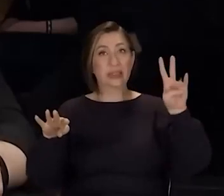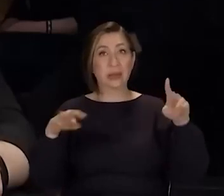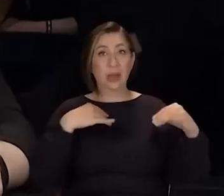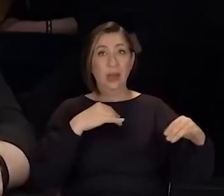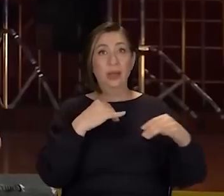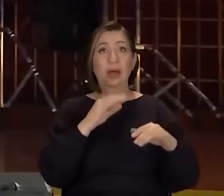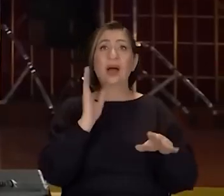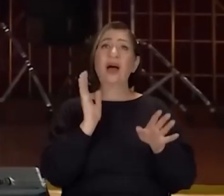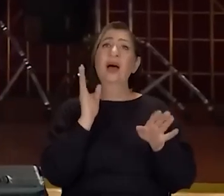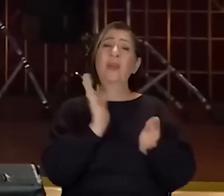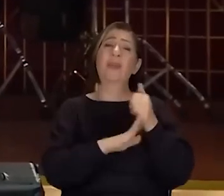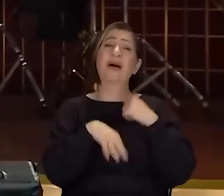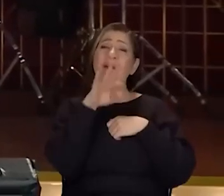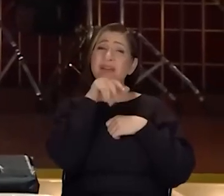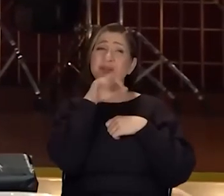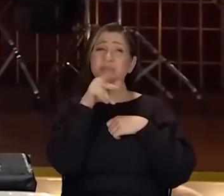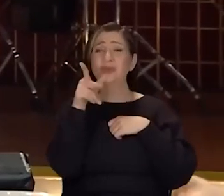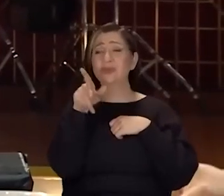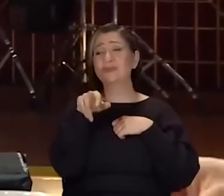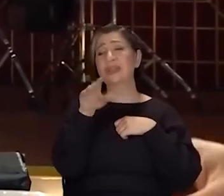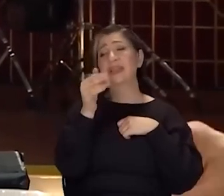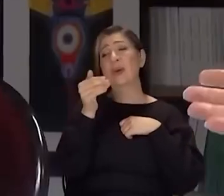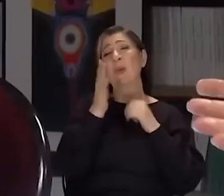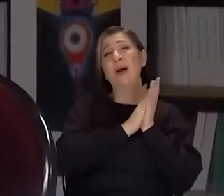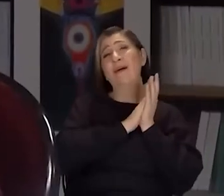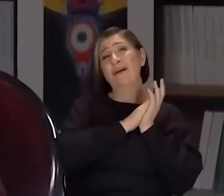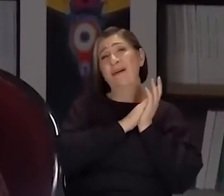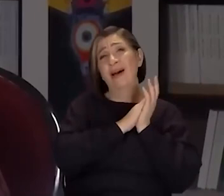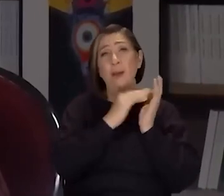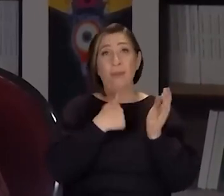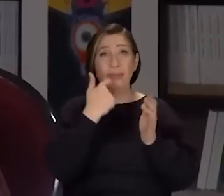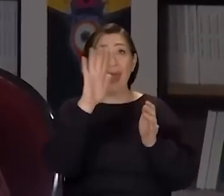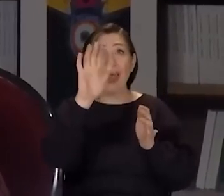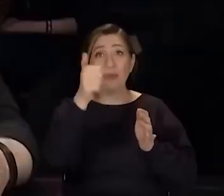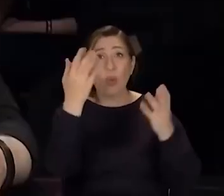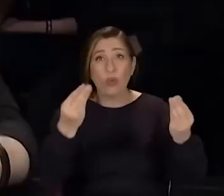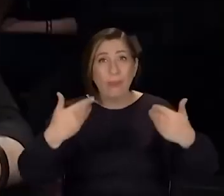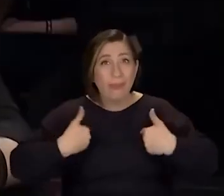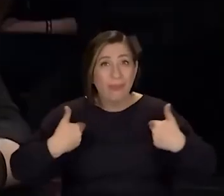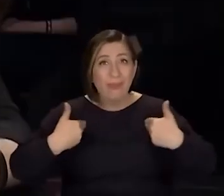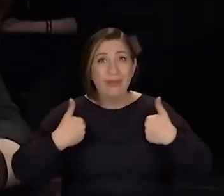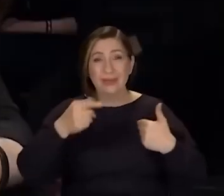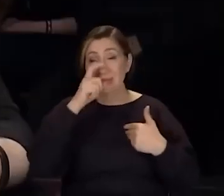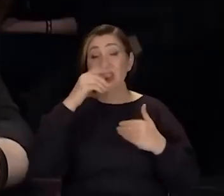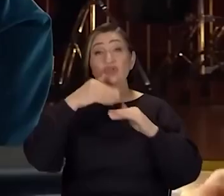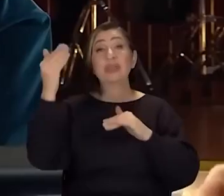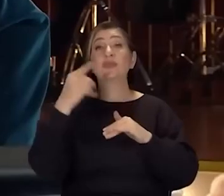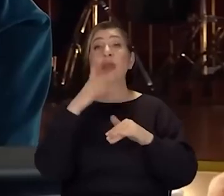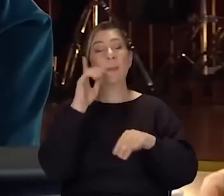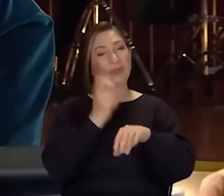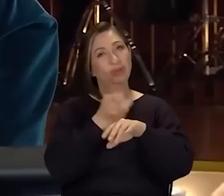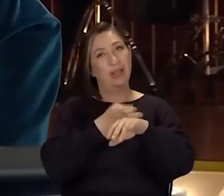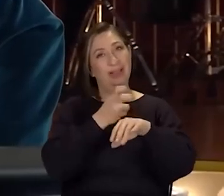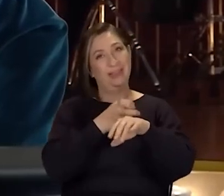42. Aman gözünüz toprağa bakıyor. Ne var ayol? Ben 56 oldum. Allah Allah. Söylemeyin dışarıda. Aman